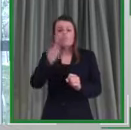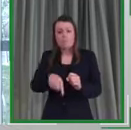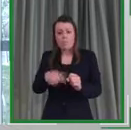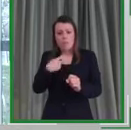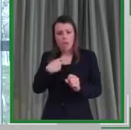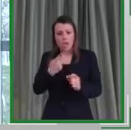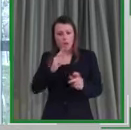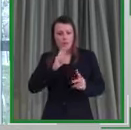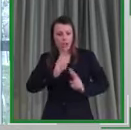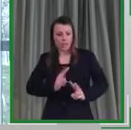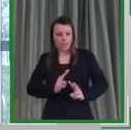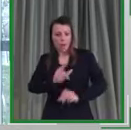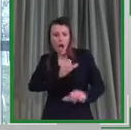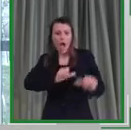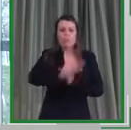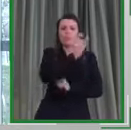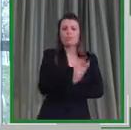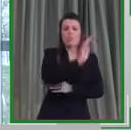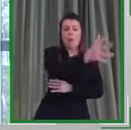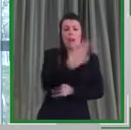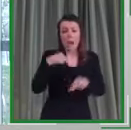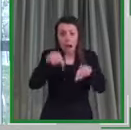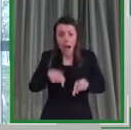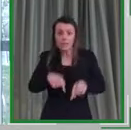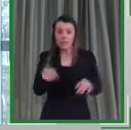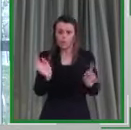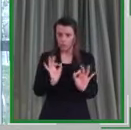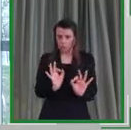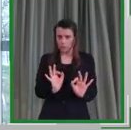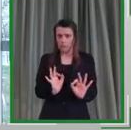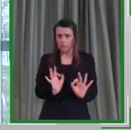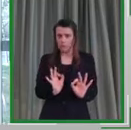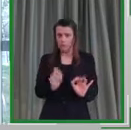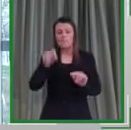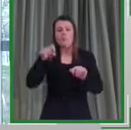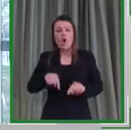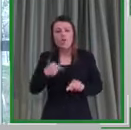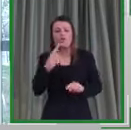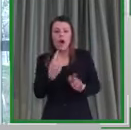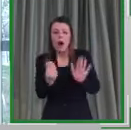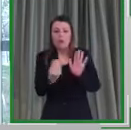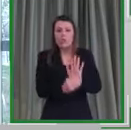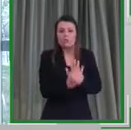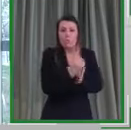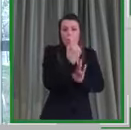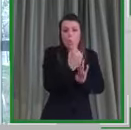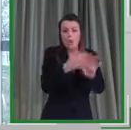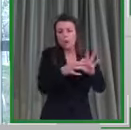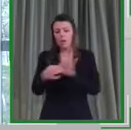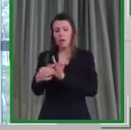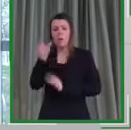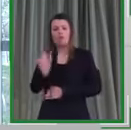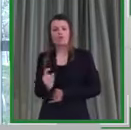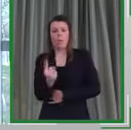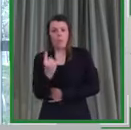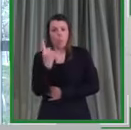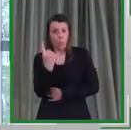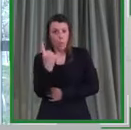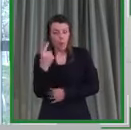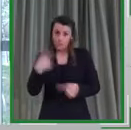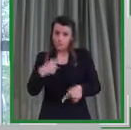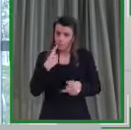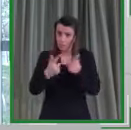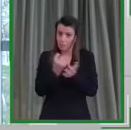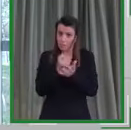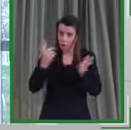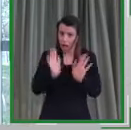adesso però oggi ogni applicazione è legata allo stato di una persona questo è molto importante poi aggiungeremo